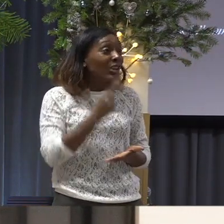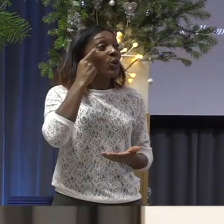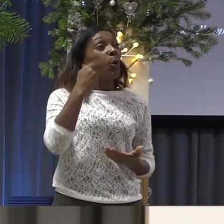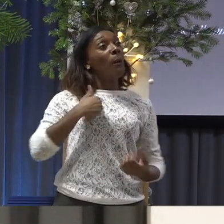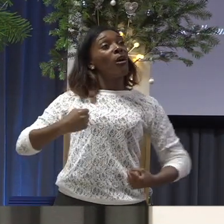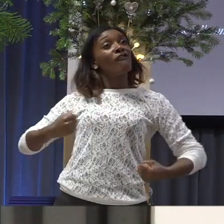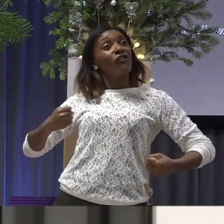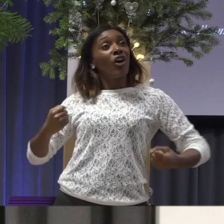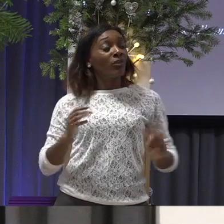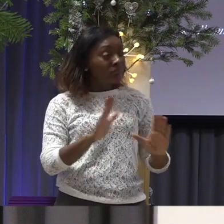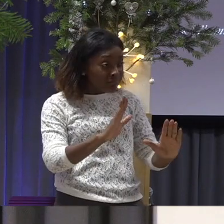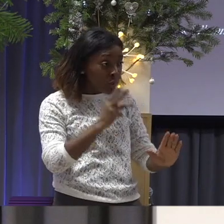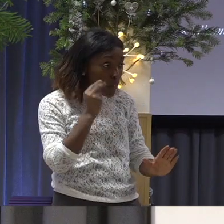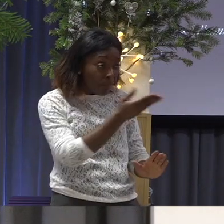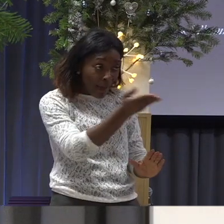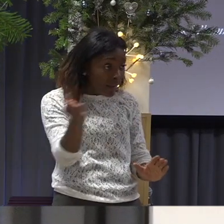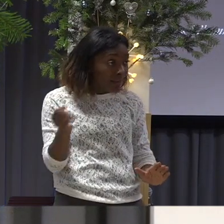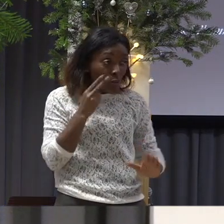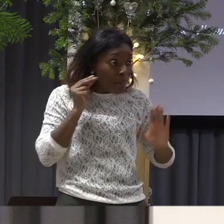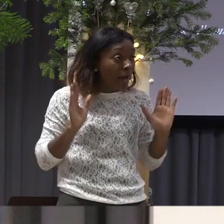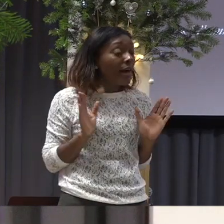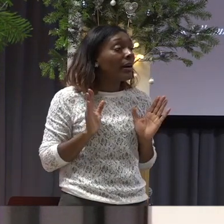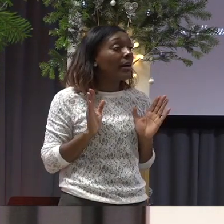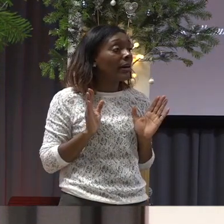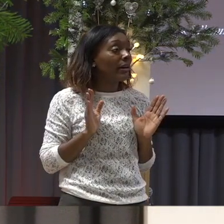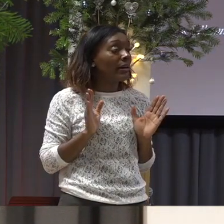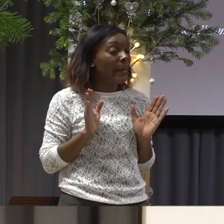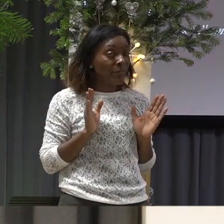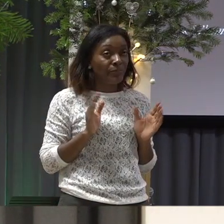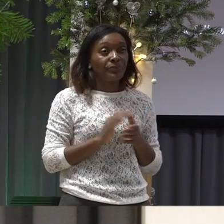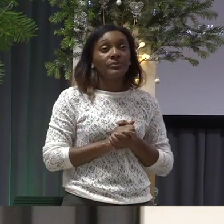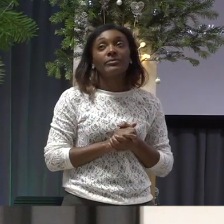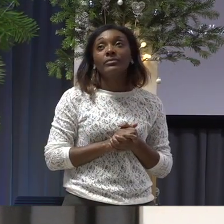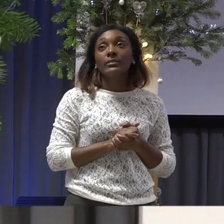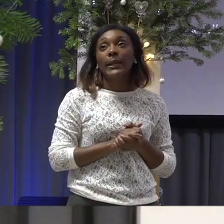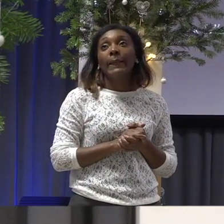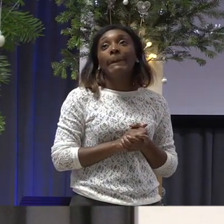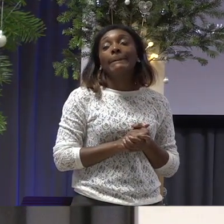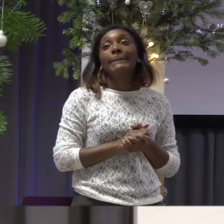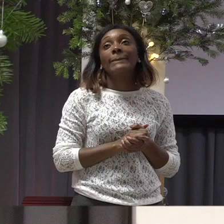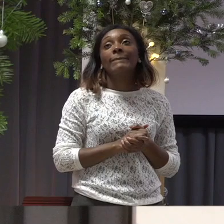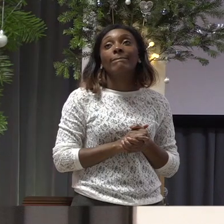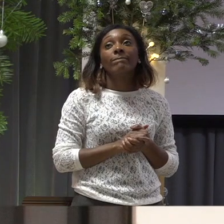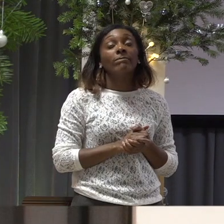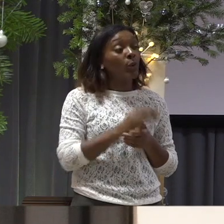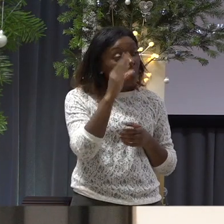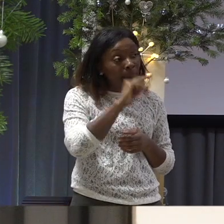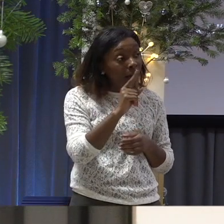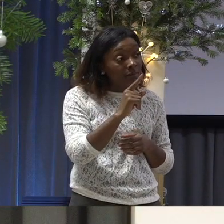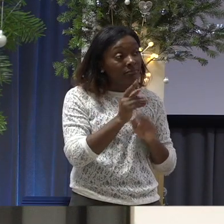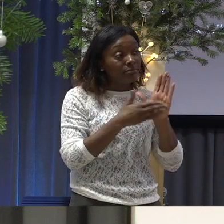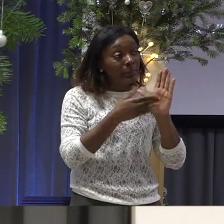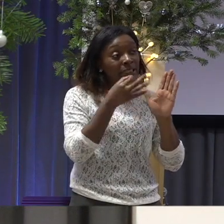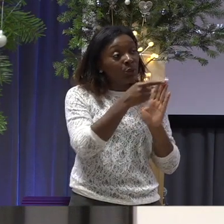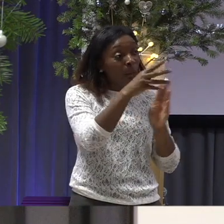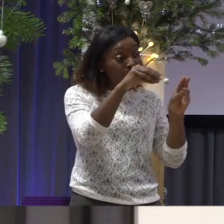Tu es le fils de la terre. Tu es sorti d'Adam. Tu es poussière.